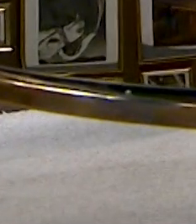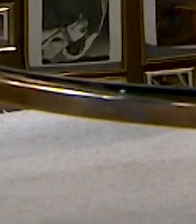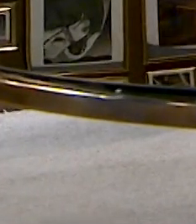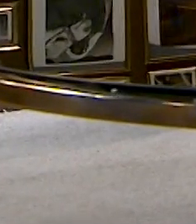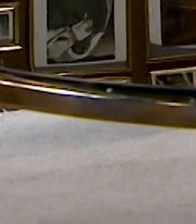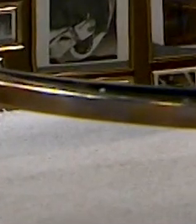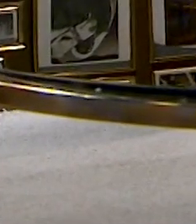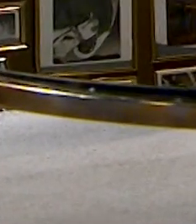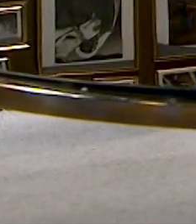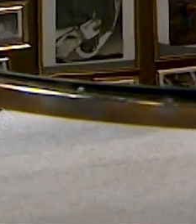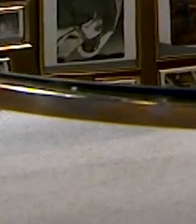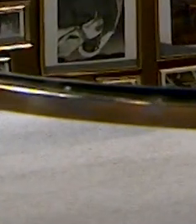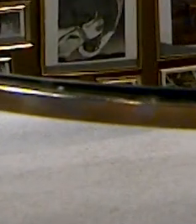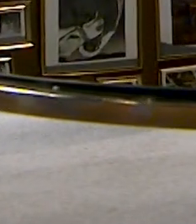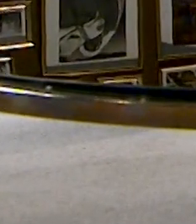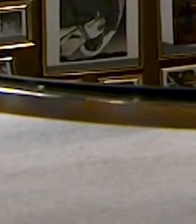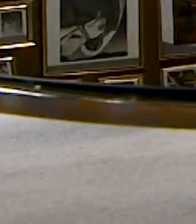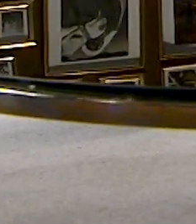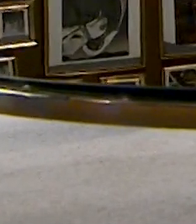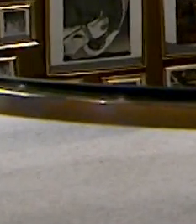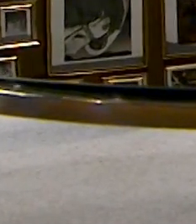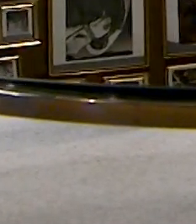دلوقتي بقت ذكرى،